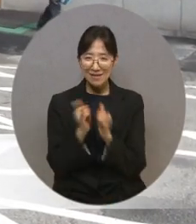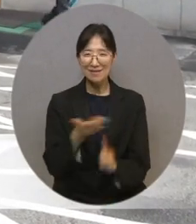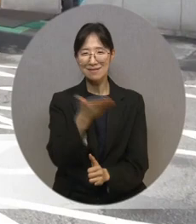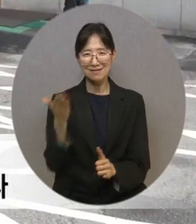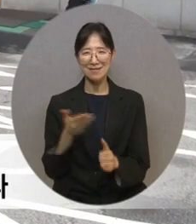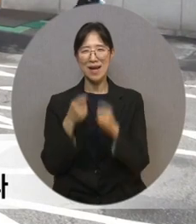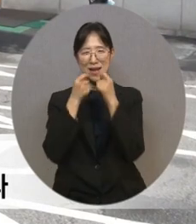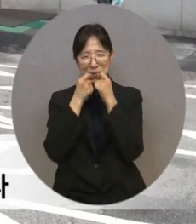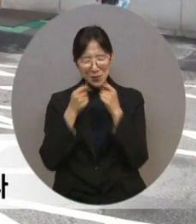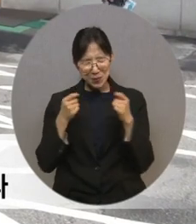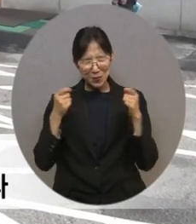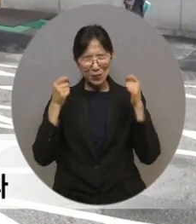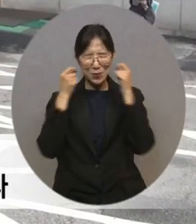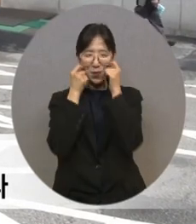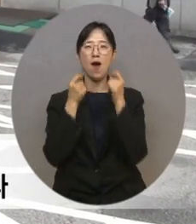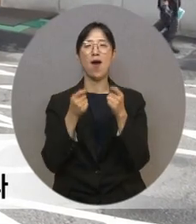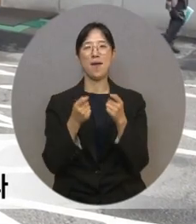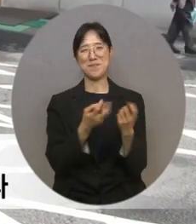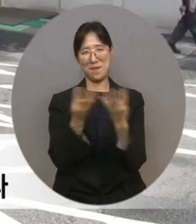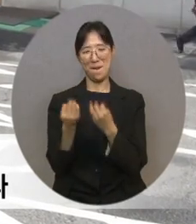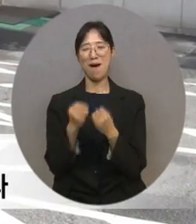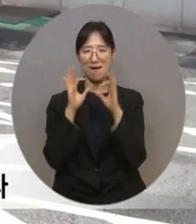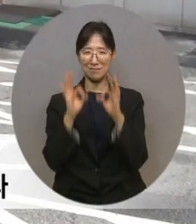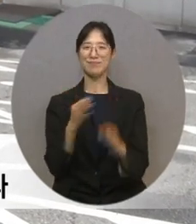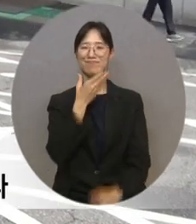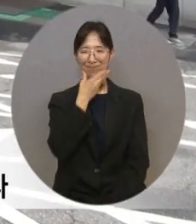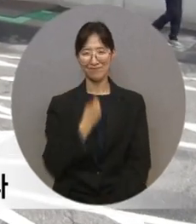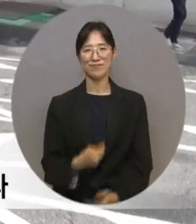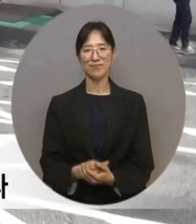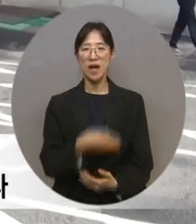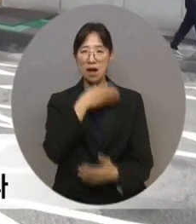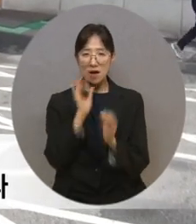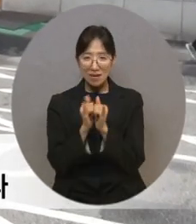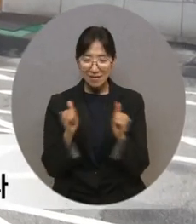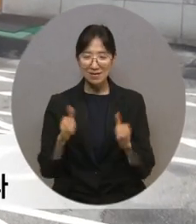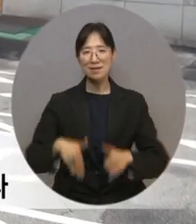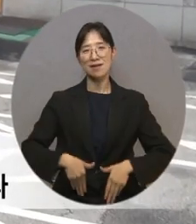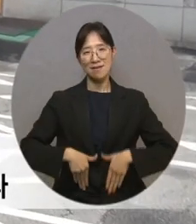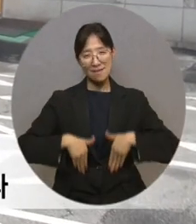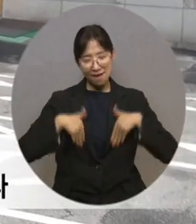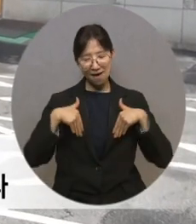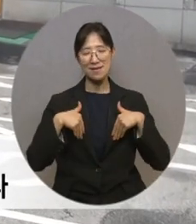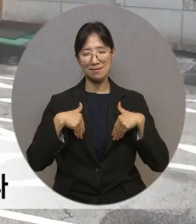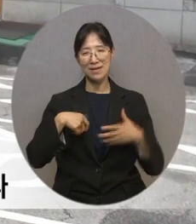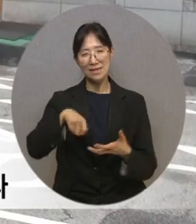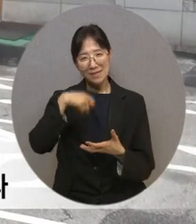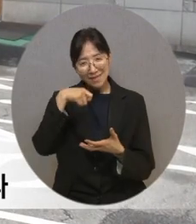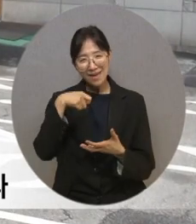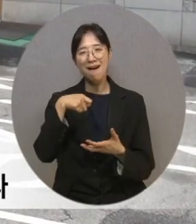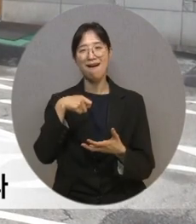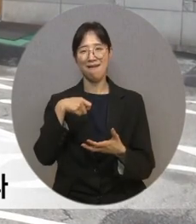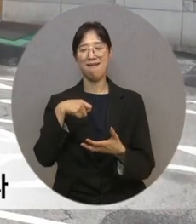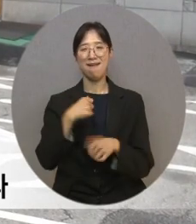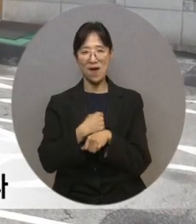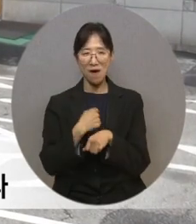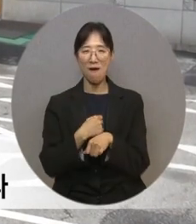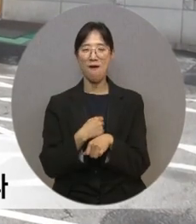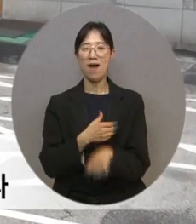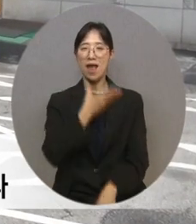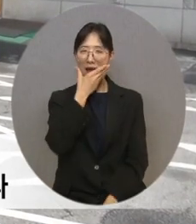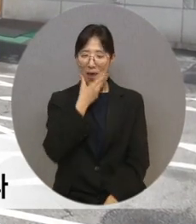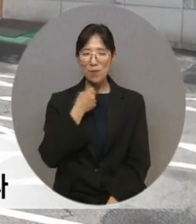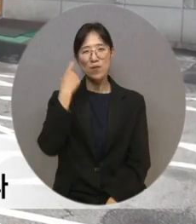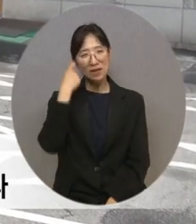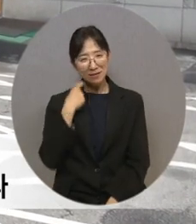아주 미소가 좀 넘쳐나서 정말 행복할 것 같습니다. 우리 어르신들이 언제나 따뜻한 식사를 통해서